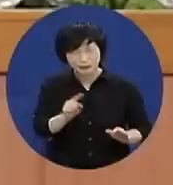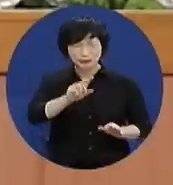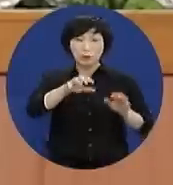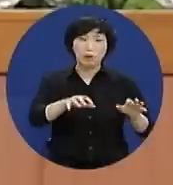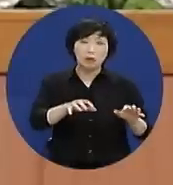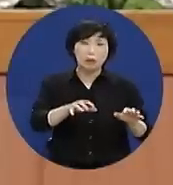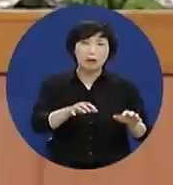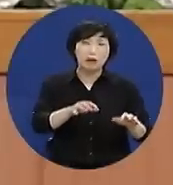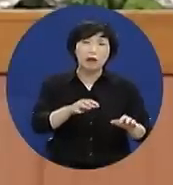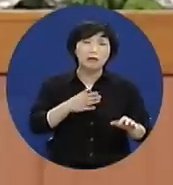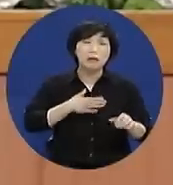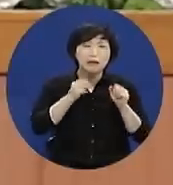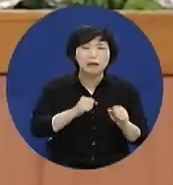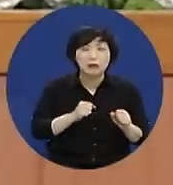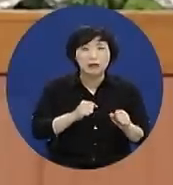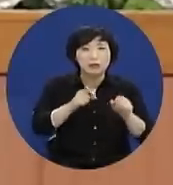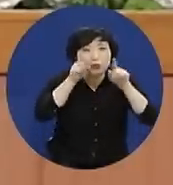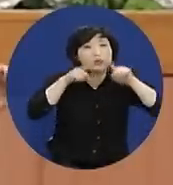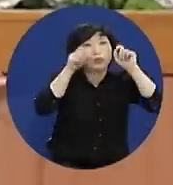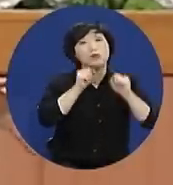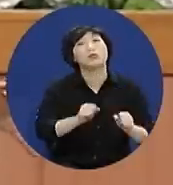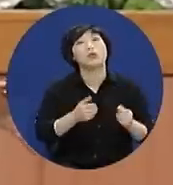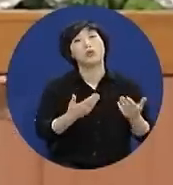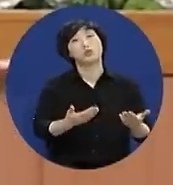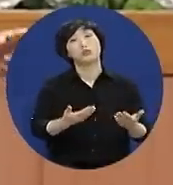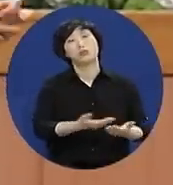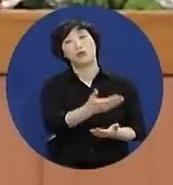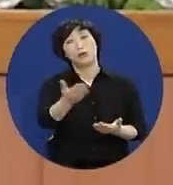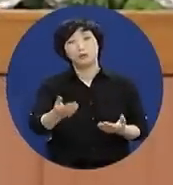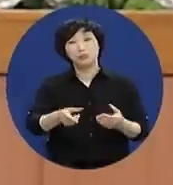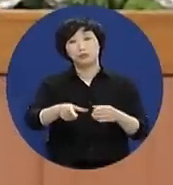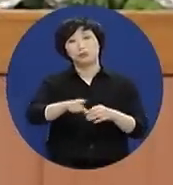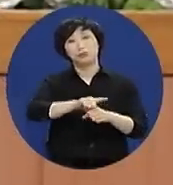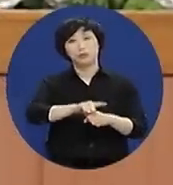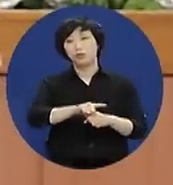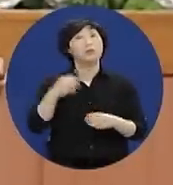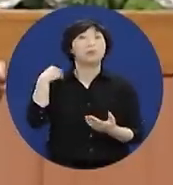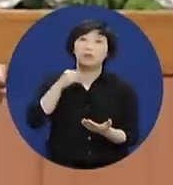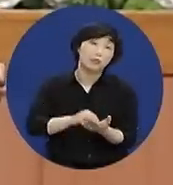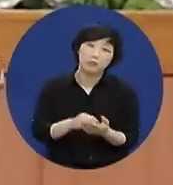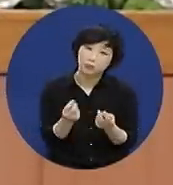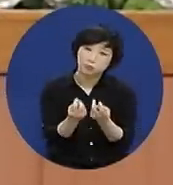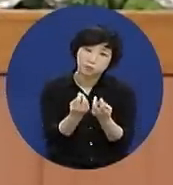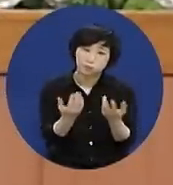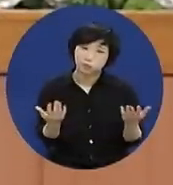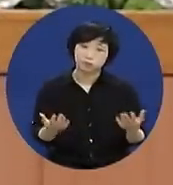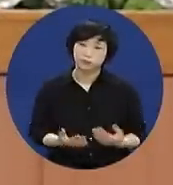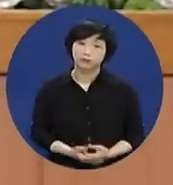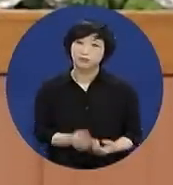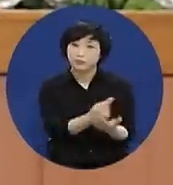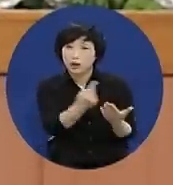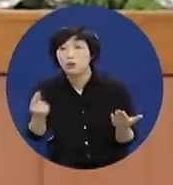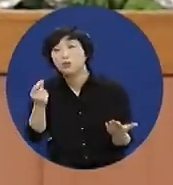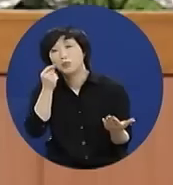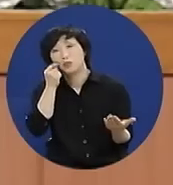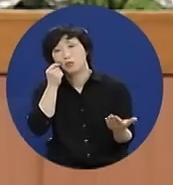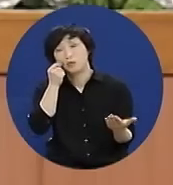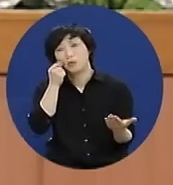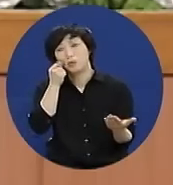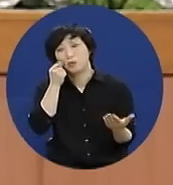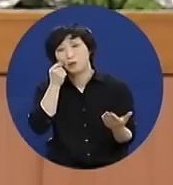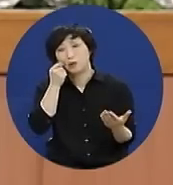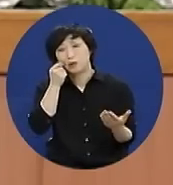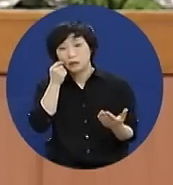だ地獄だよ地獄その時は取り返しがつかないし出てくることも